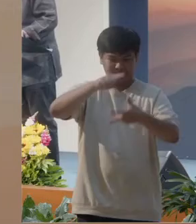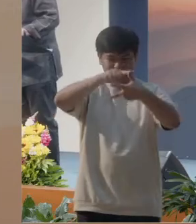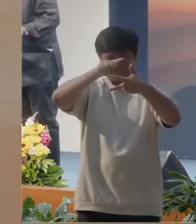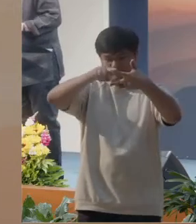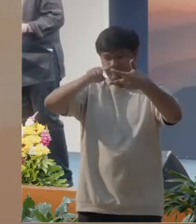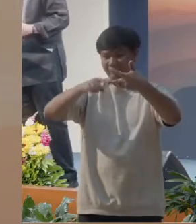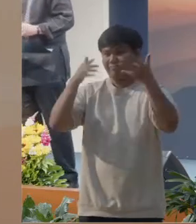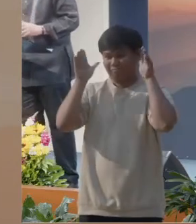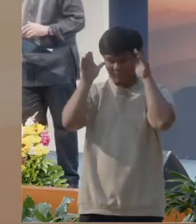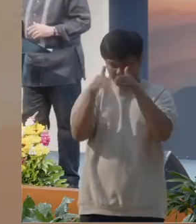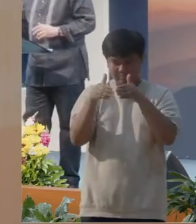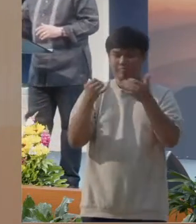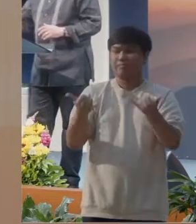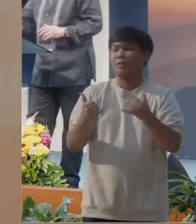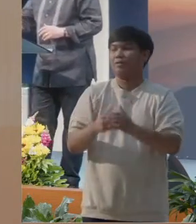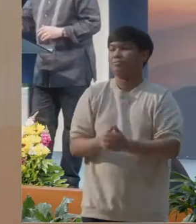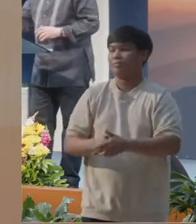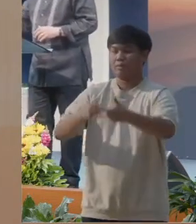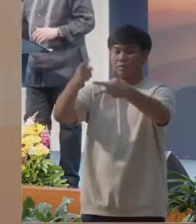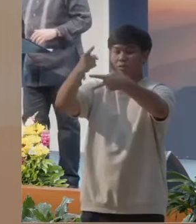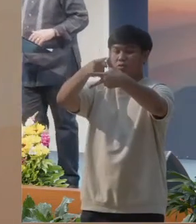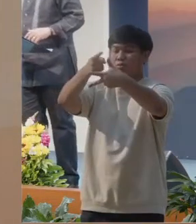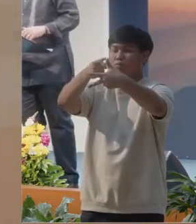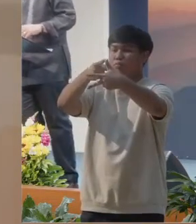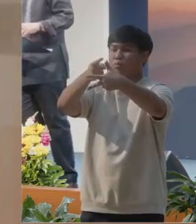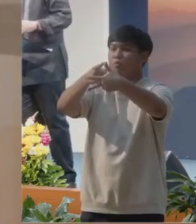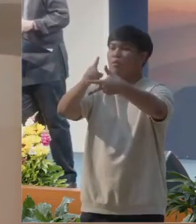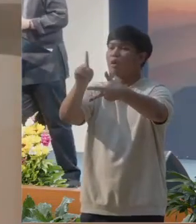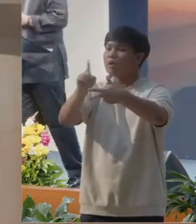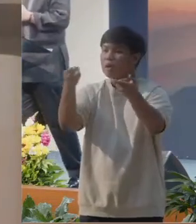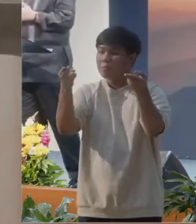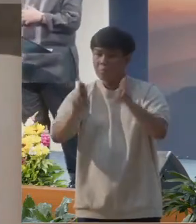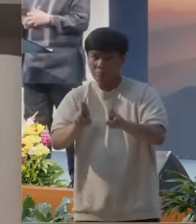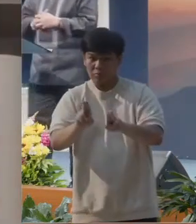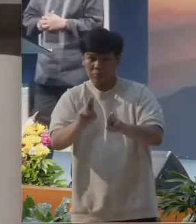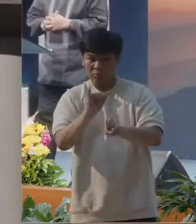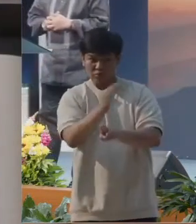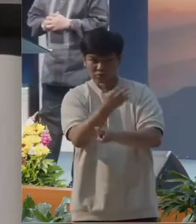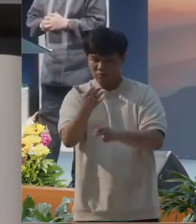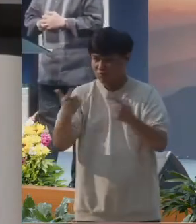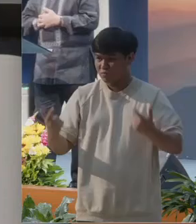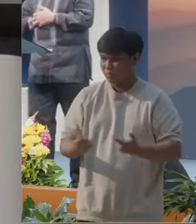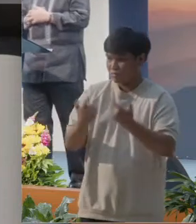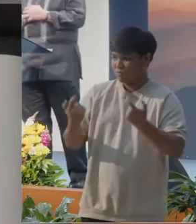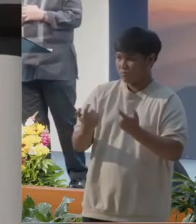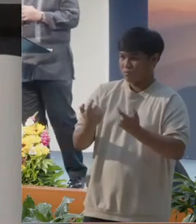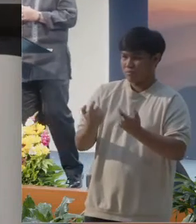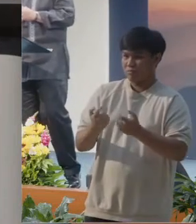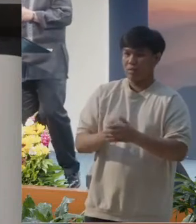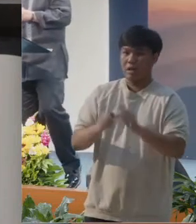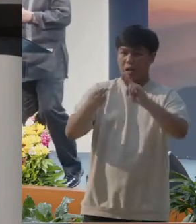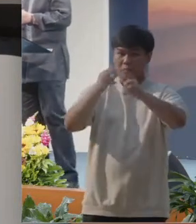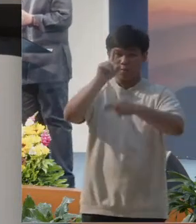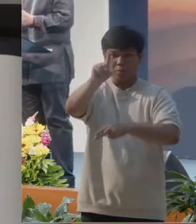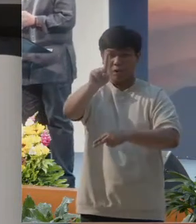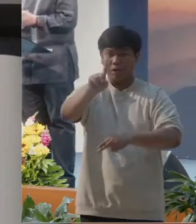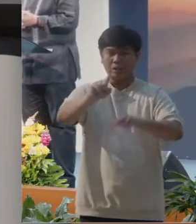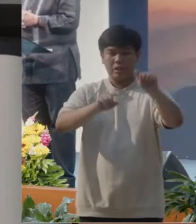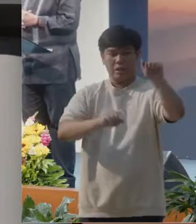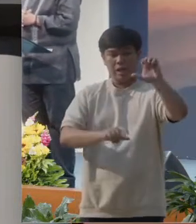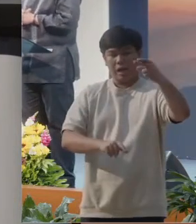tutunghayan. So tignan po natin kung ano ang bunga ng kasalanan. Nagsisimula po ito sa pagsuway ni